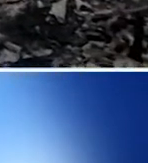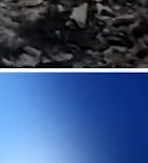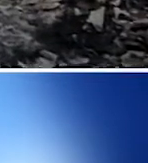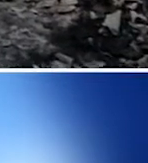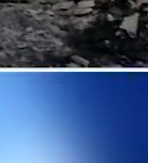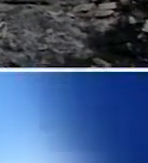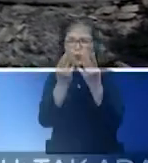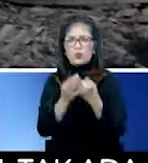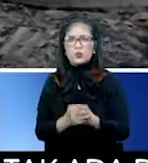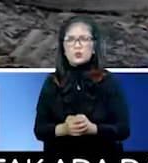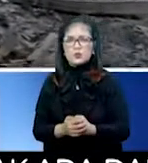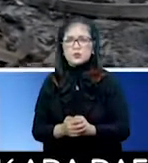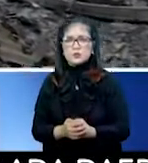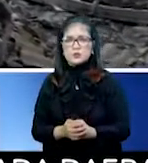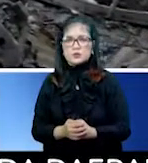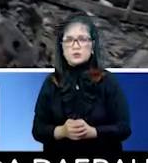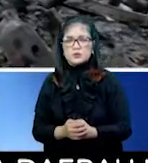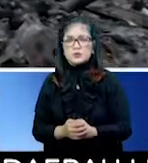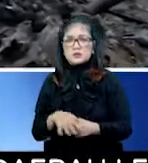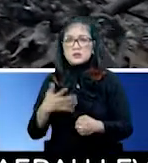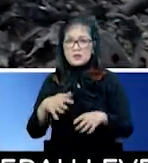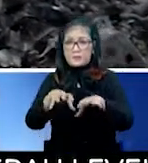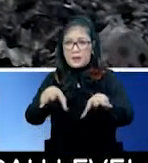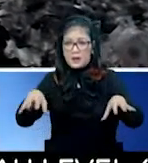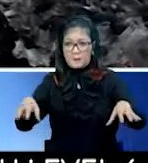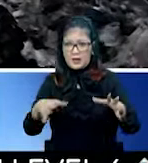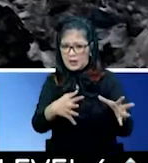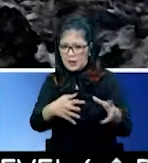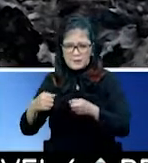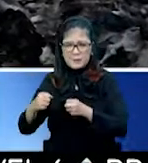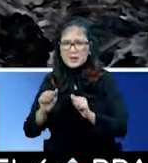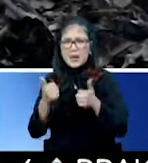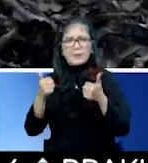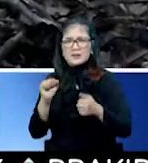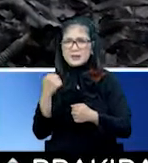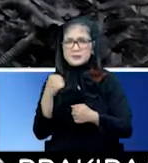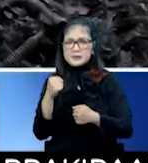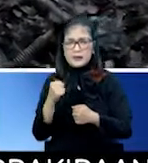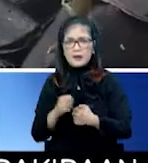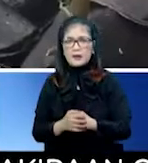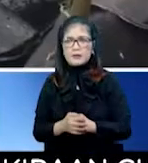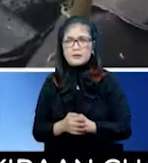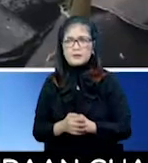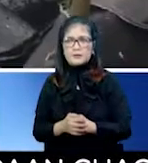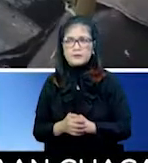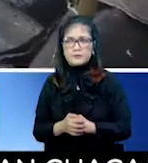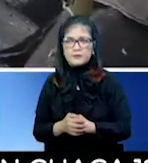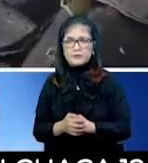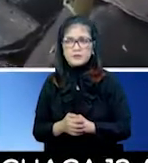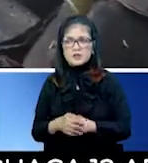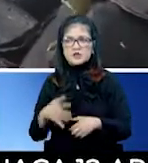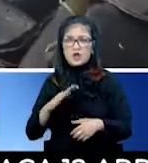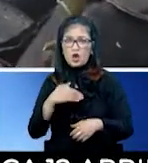sehingga nampaknya tidak ada harta benda yang bisa diselamatkan oleh pihak keluarga. Dan untuk korban